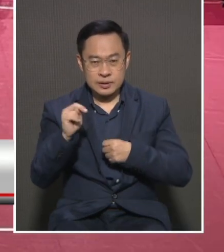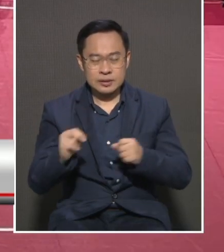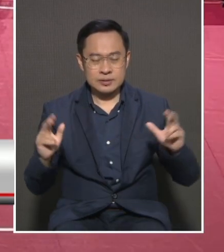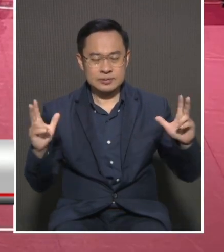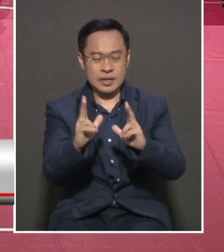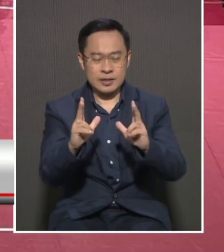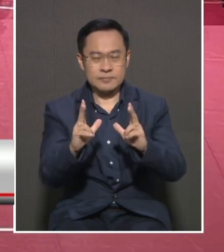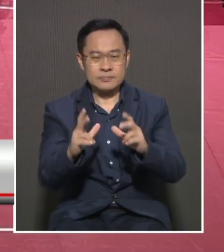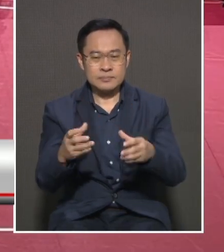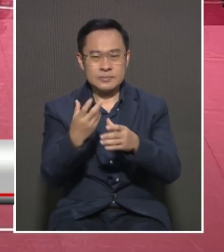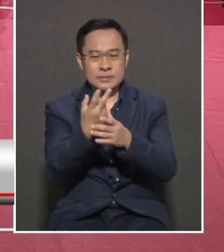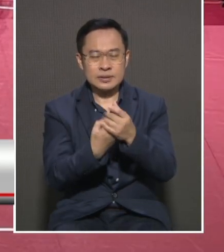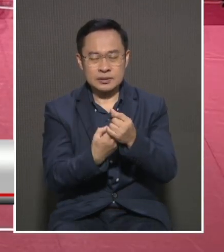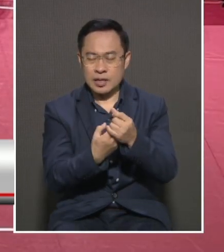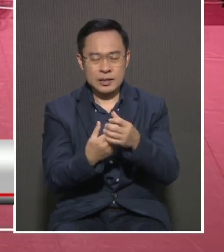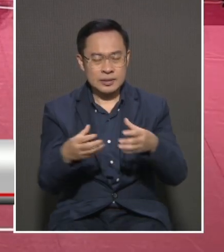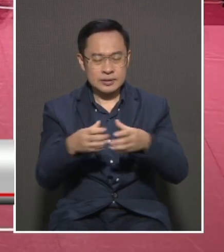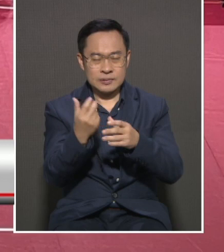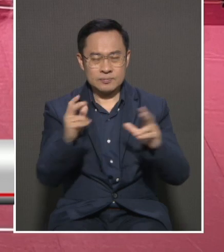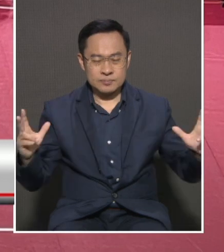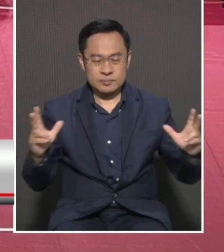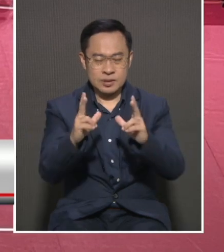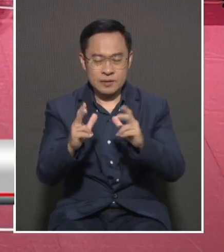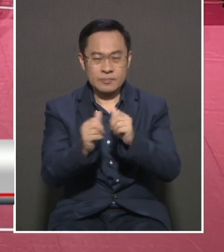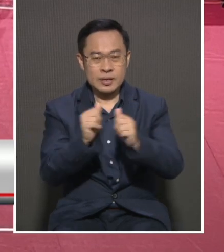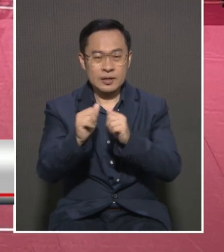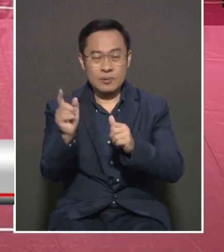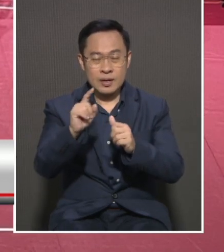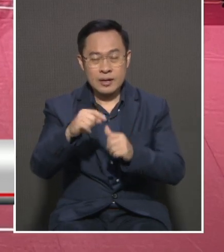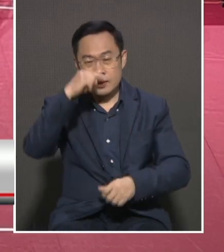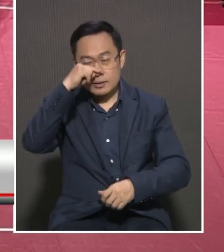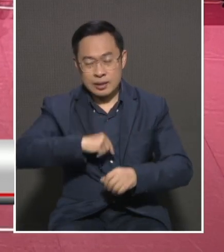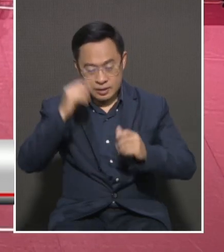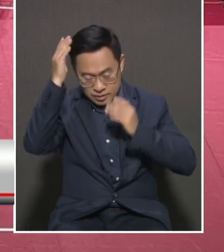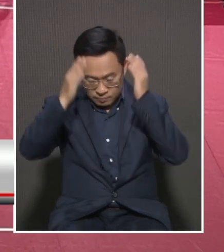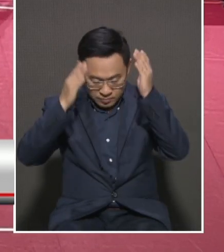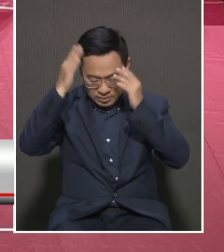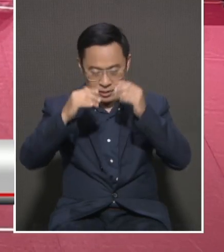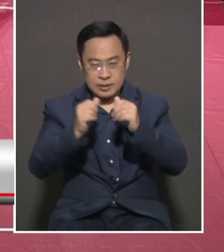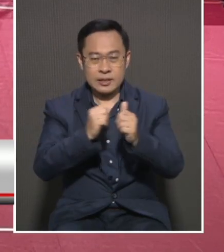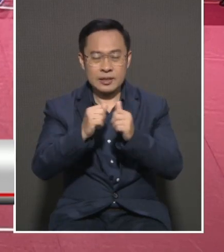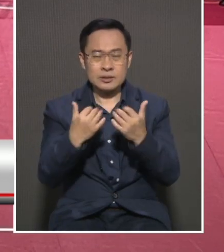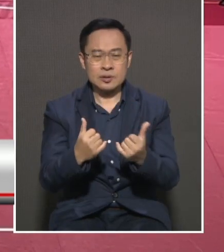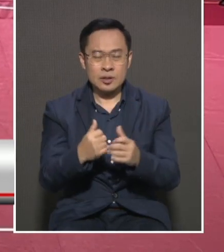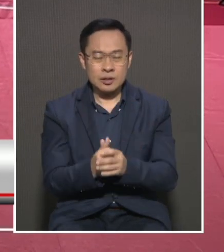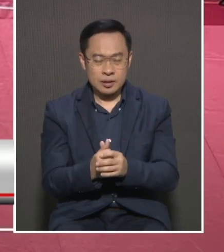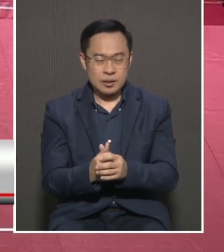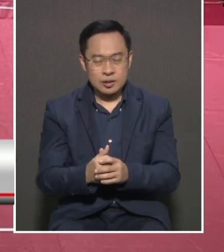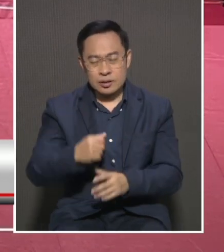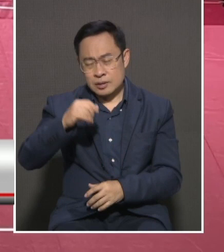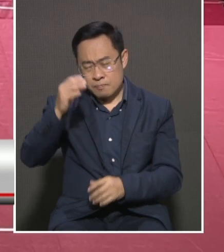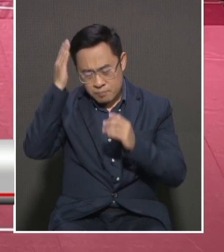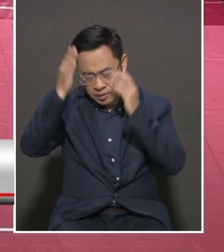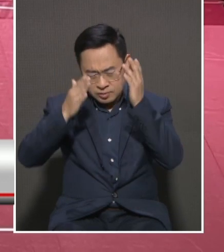รอบชิงก็เจอกับคู่ปรับตลอดการของไทยอย่างมาเลเซียค่ะแต่ว่ามาเลเซียช่วงหลังๆเนี่ยฟอร์มก็มีแผ่วไปบ้างผ่อนไปเยอะเหมือน